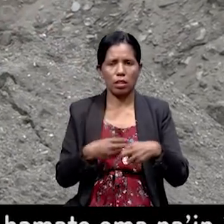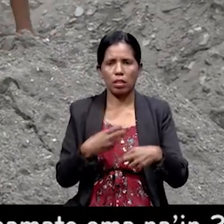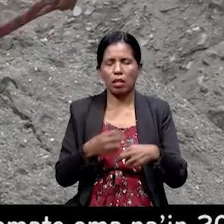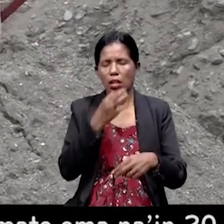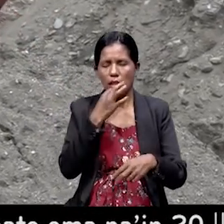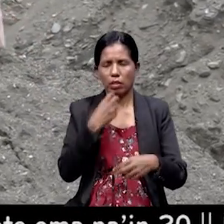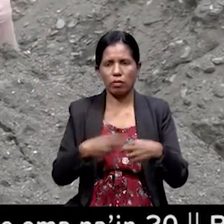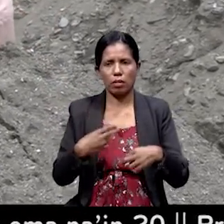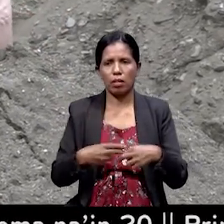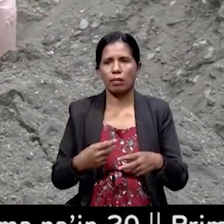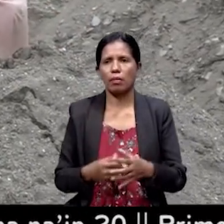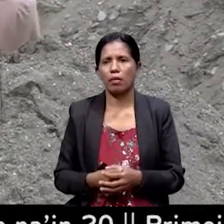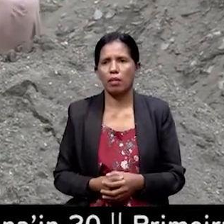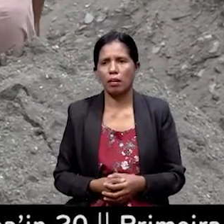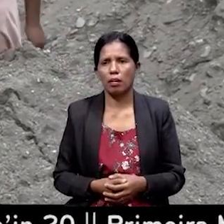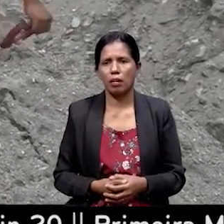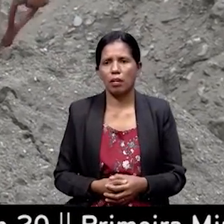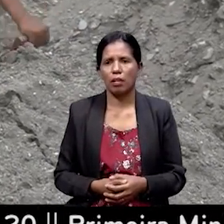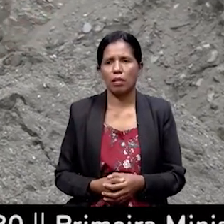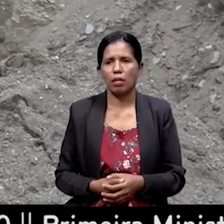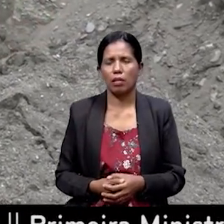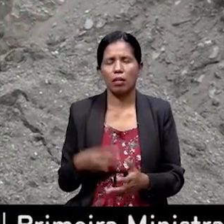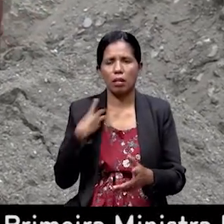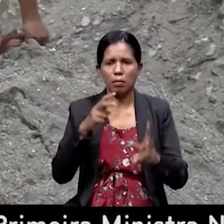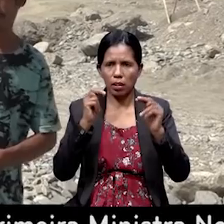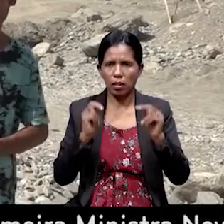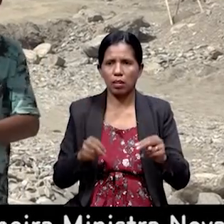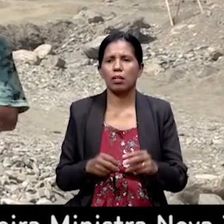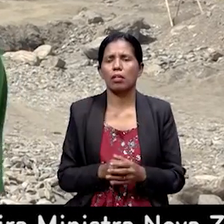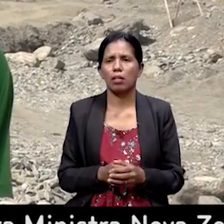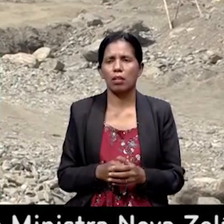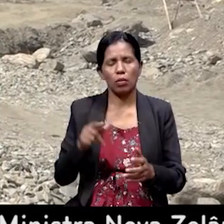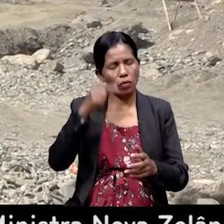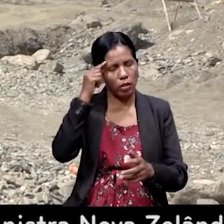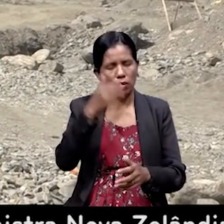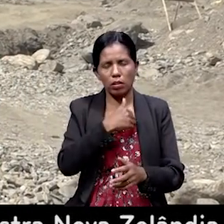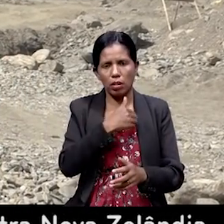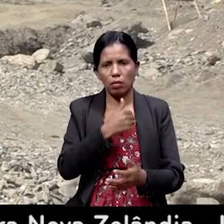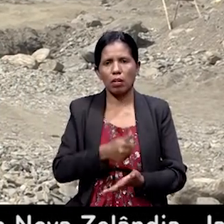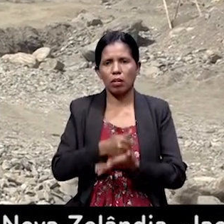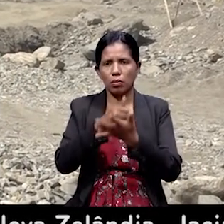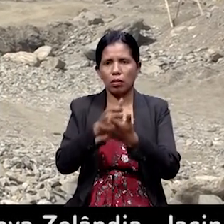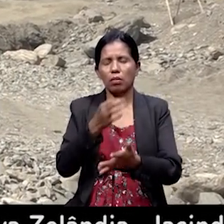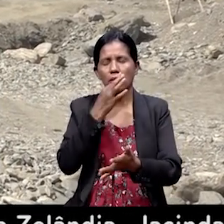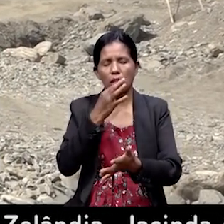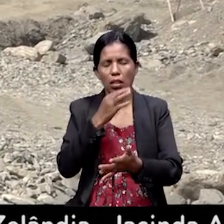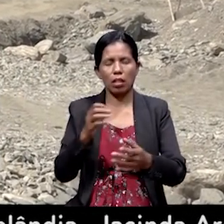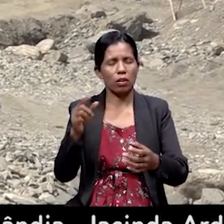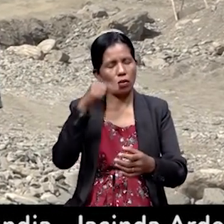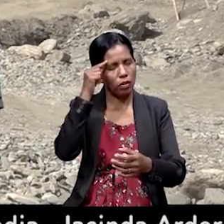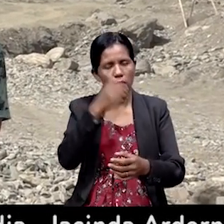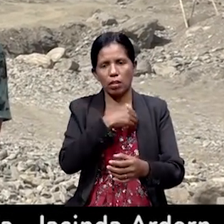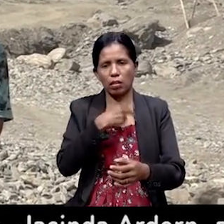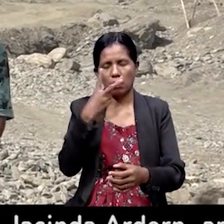araska tebes Lebih kami hasa bakuran kan udah beri ante bes. Istaru sih dok mai tomatan hiu motane dia noa atau han aras kala aras kana istaru sih dok mai